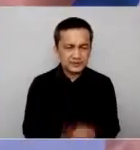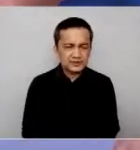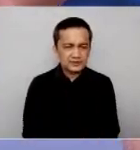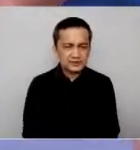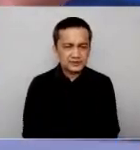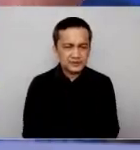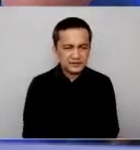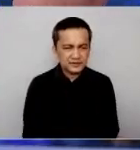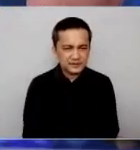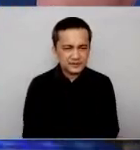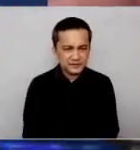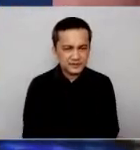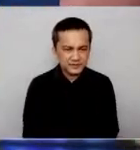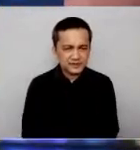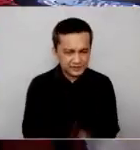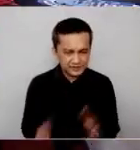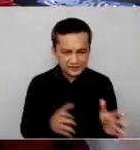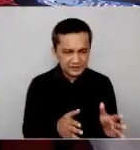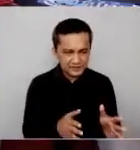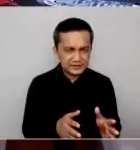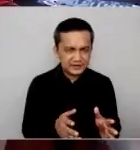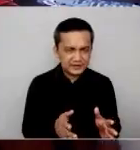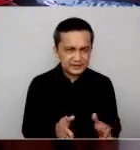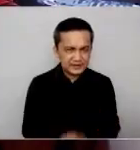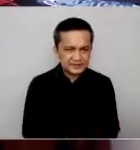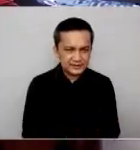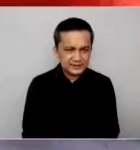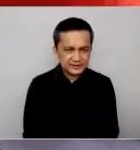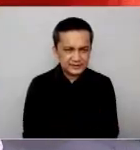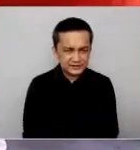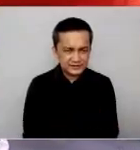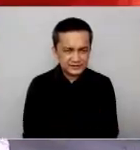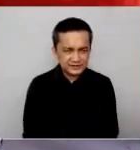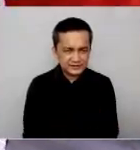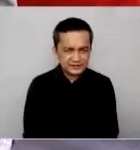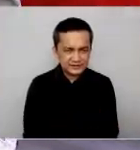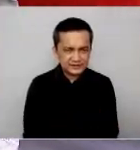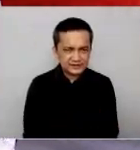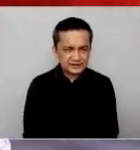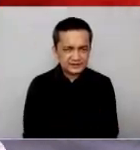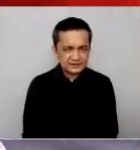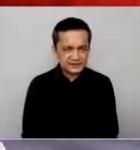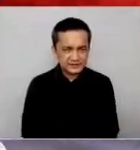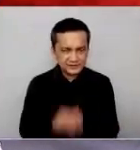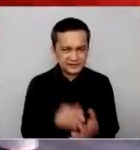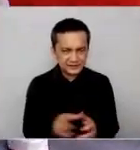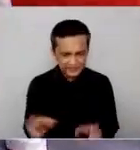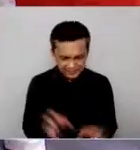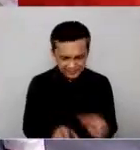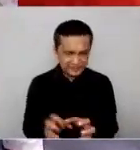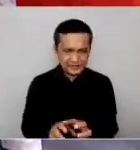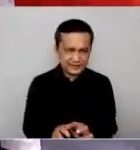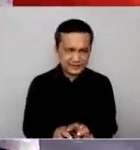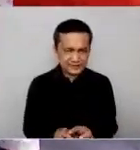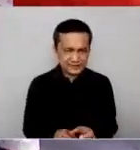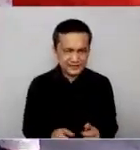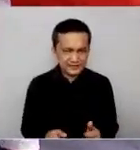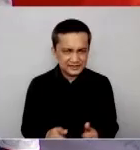Okay. Tapos? Pero dito muna sa gitna. Sa gitna po muna dapat. Okay, mali. So, panalo na siya.